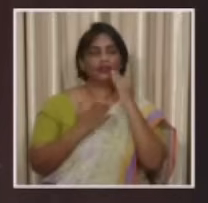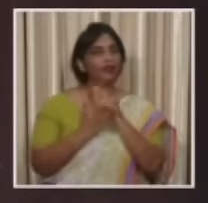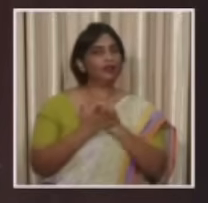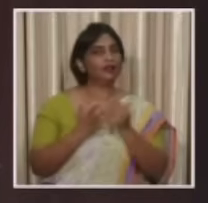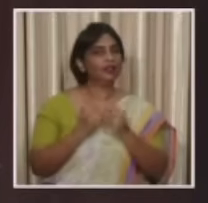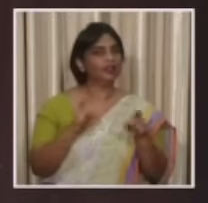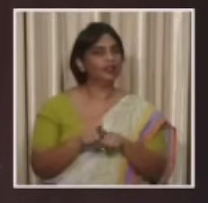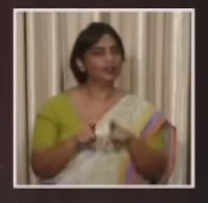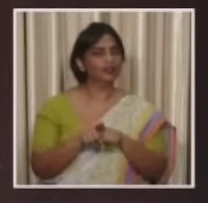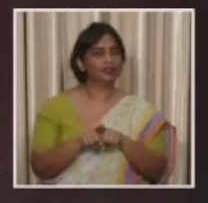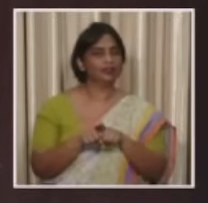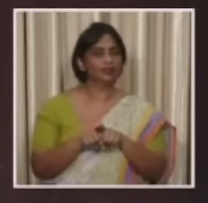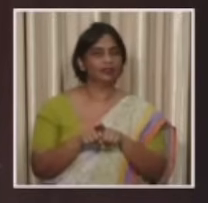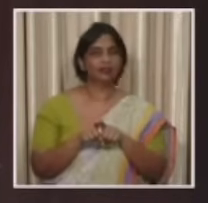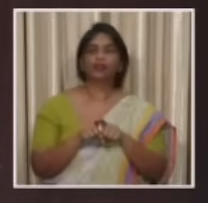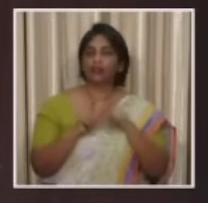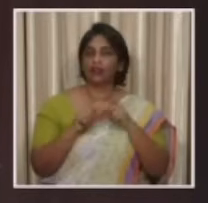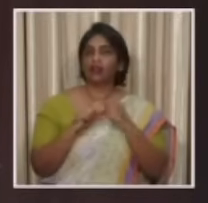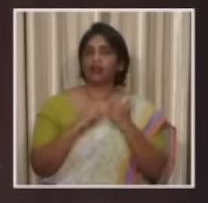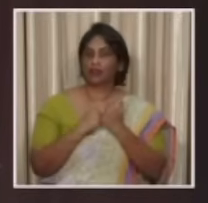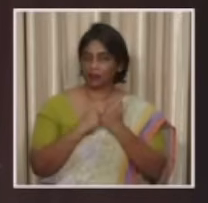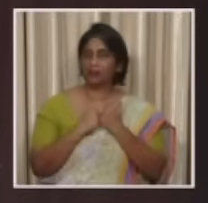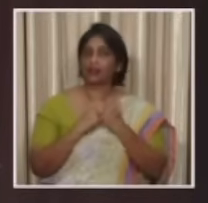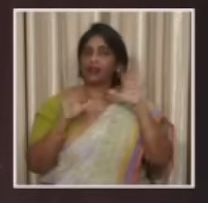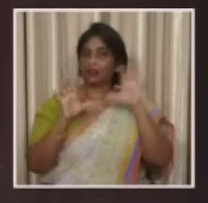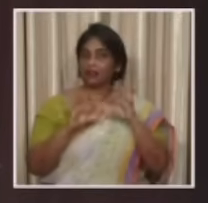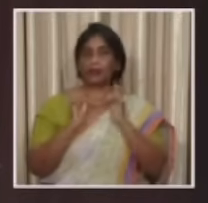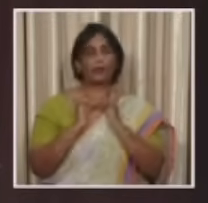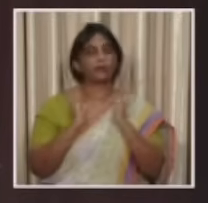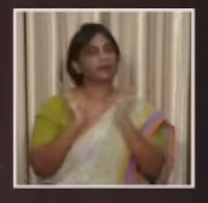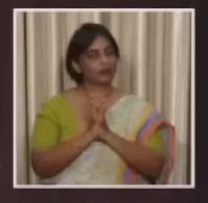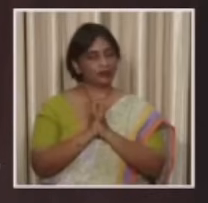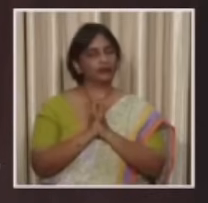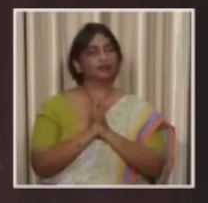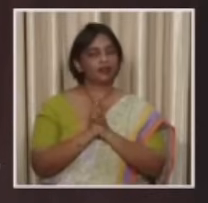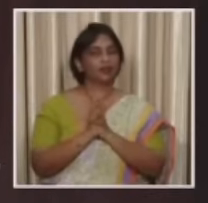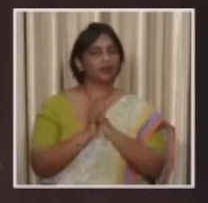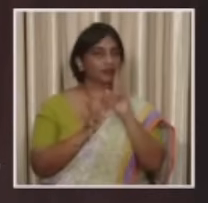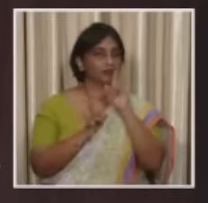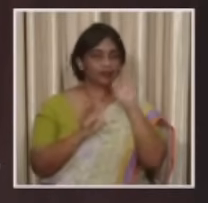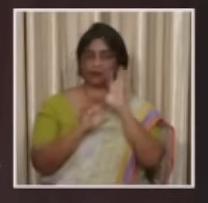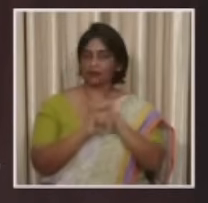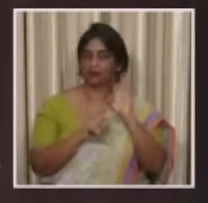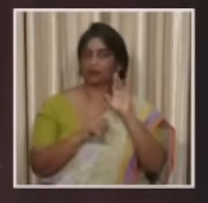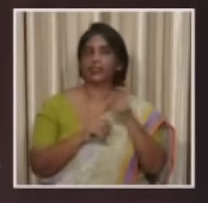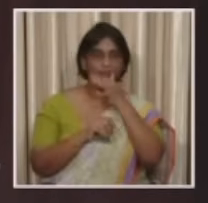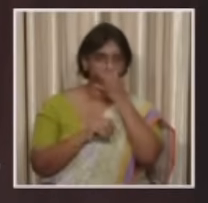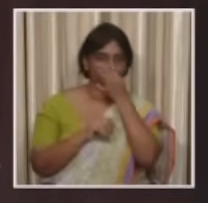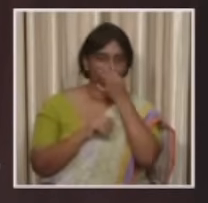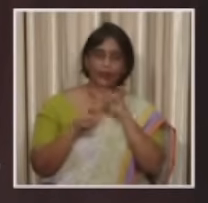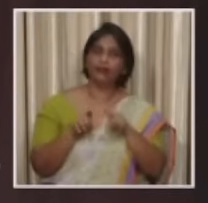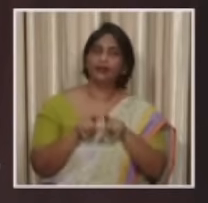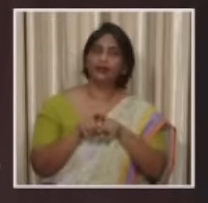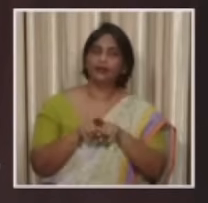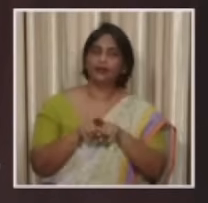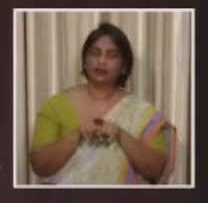මන්ත්‍රීතුමනි, 2008 අප්‍රේල් 10 වෙනිදා බ්‍රහස්පතින්දා නිකුත් කළා තියෙනවා නිවේදනයක් මුදල් අමාත්‍යාංශය